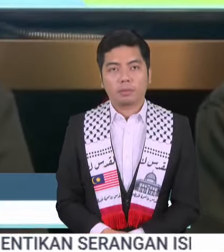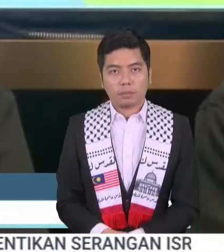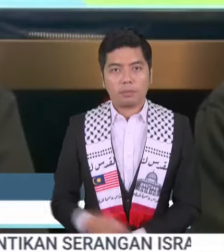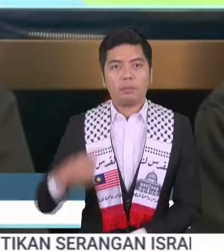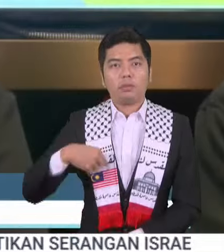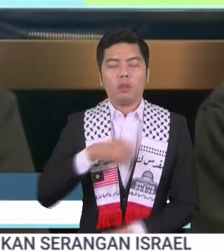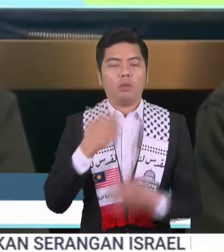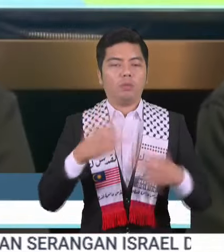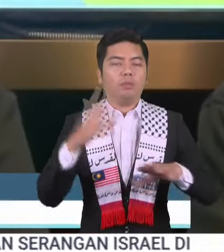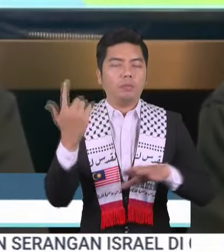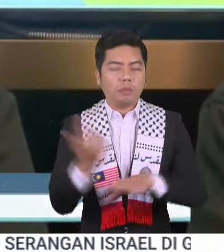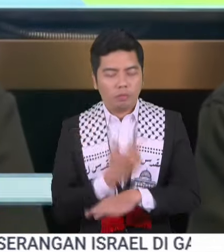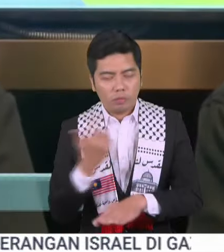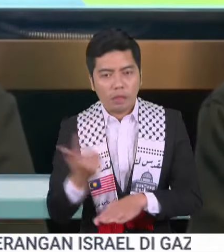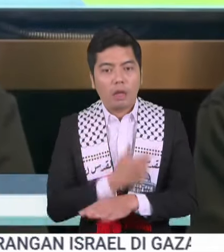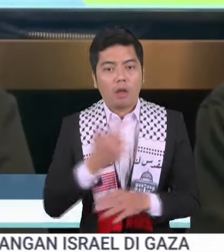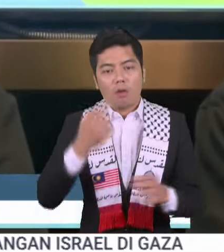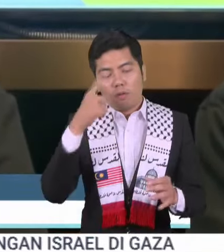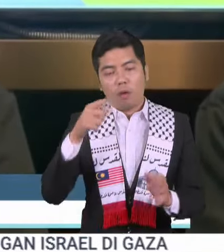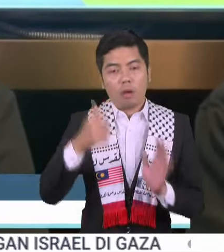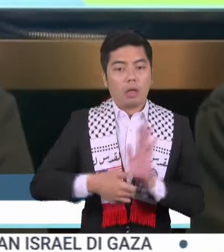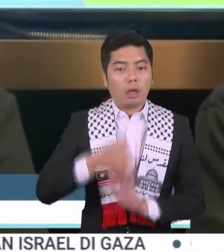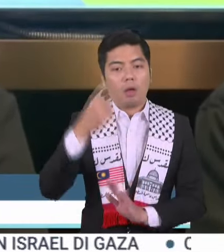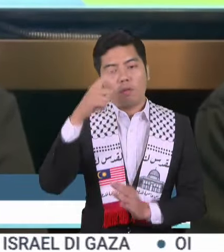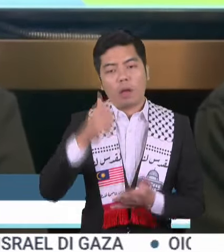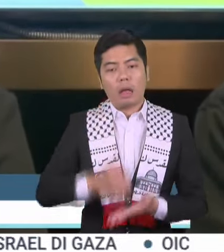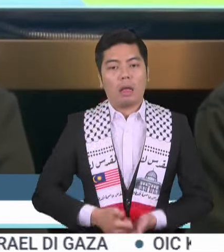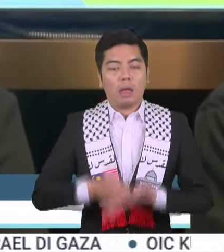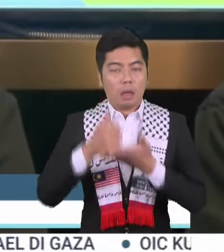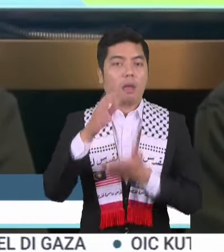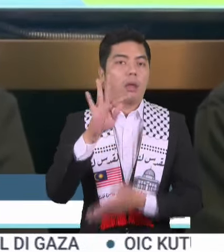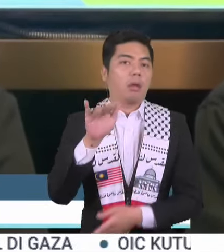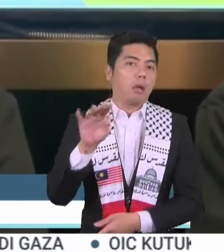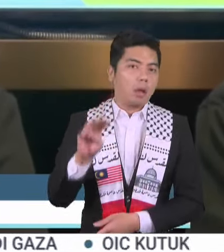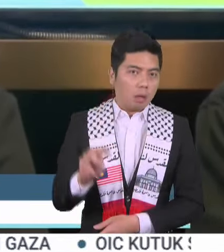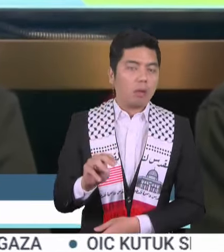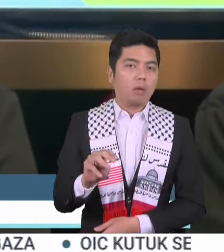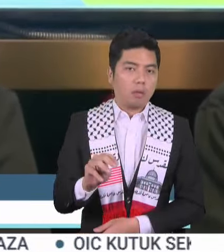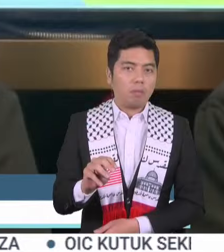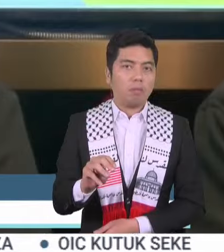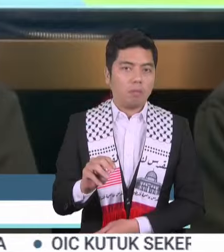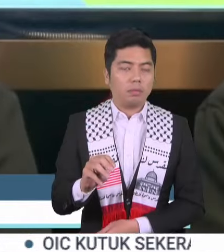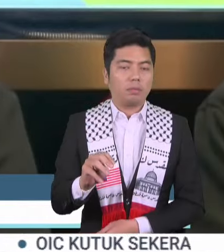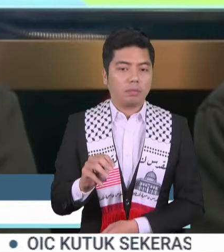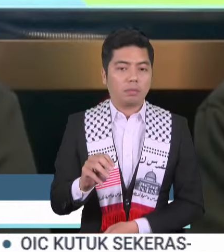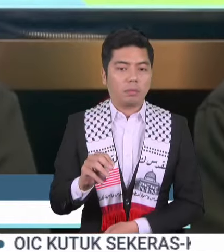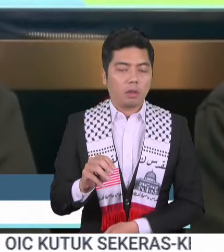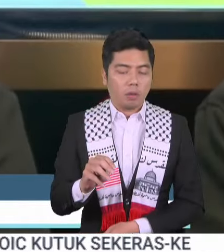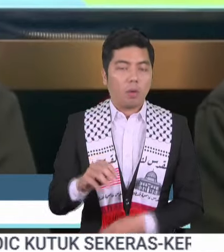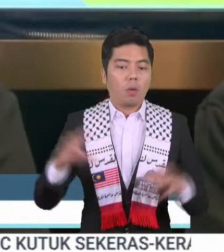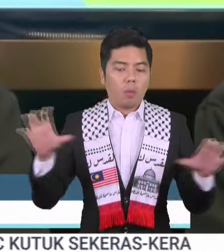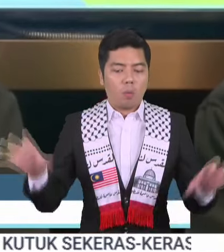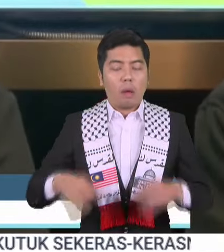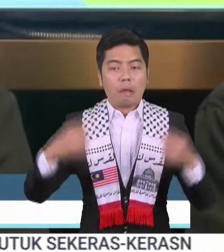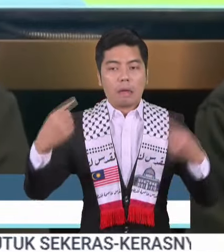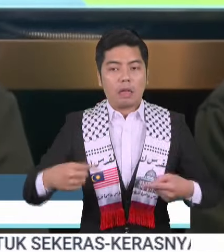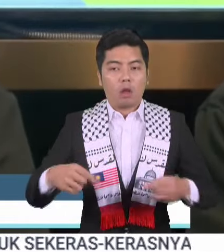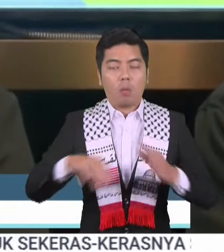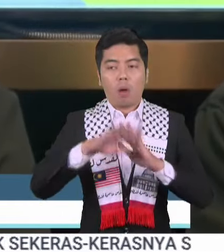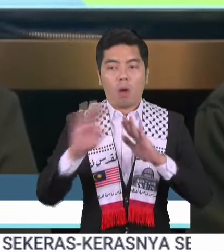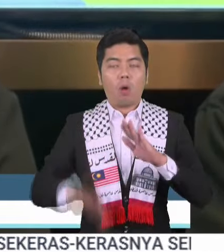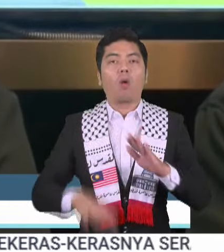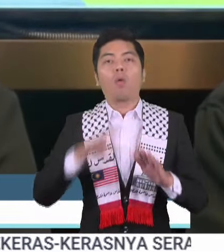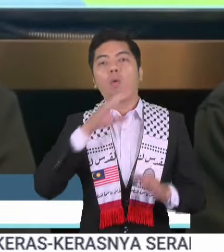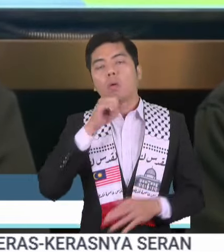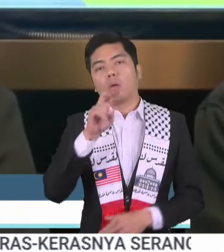dah praktiskan kejohanan Piala Emas Raja ini sebab kita nak bantu FM juga. Kita mengadakan perlawanan ini di bawah umur